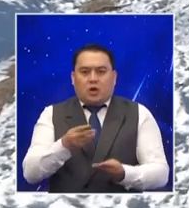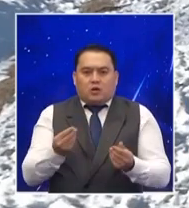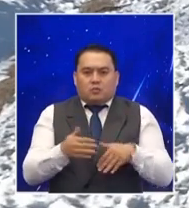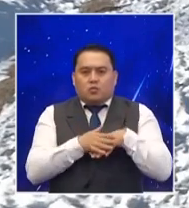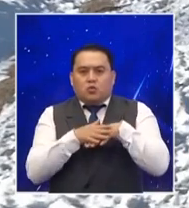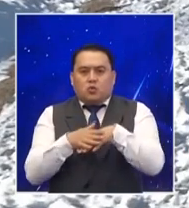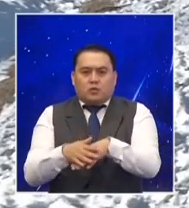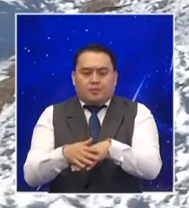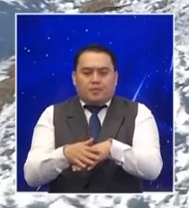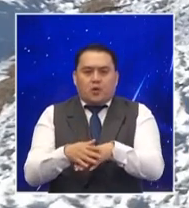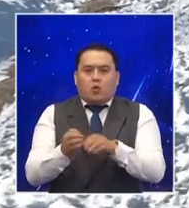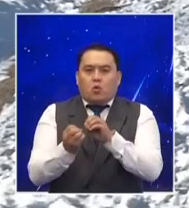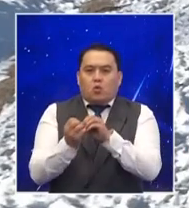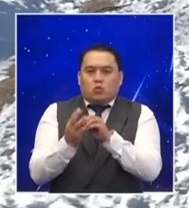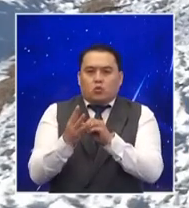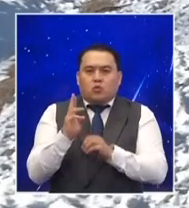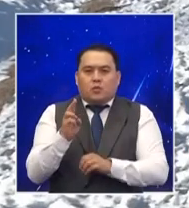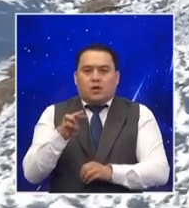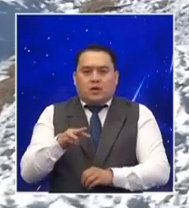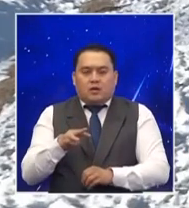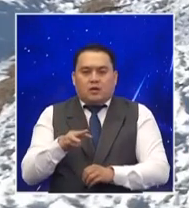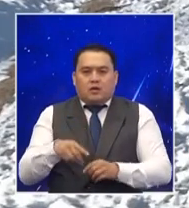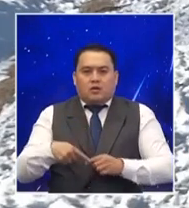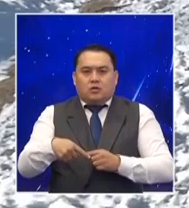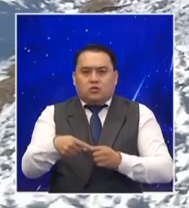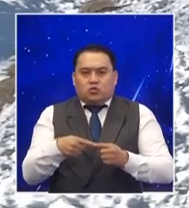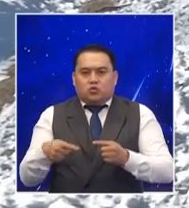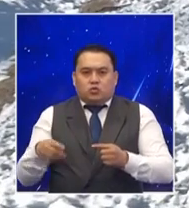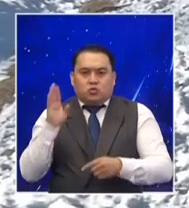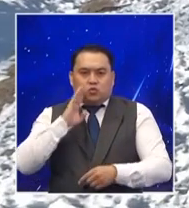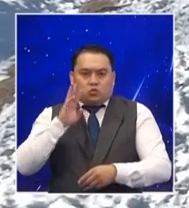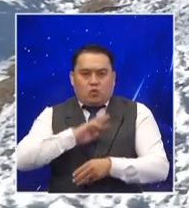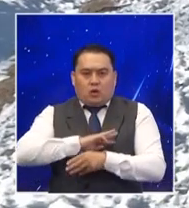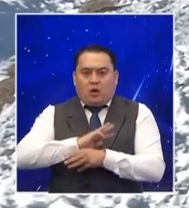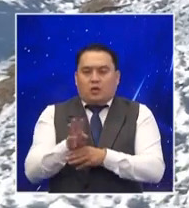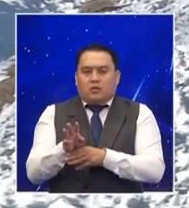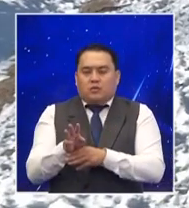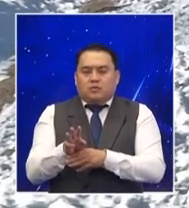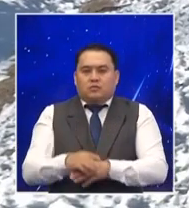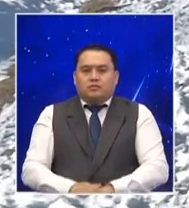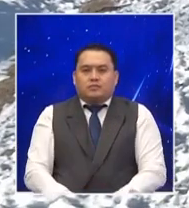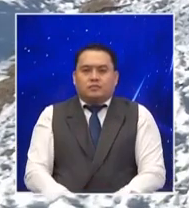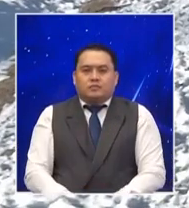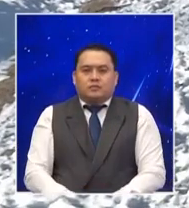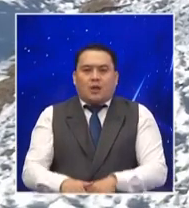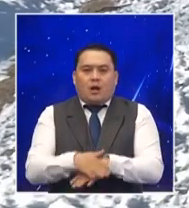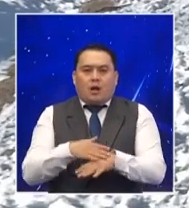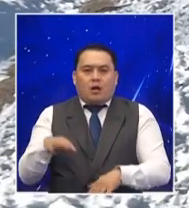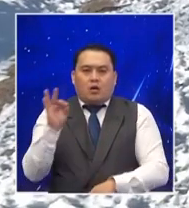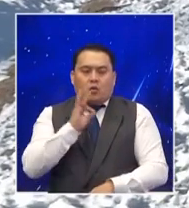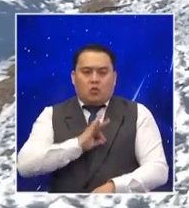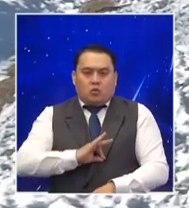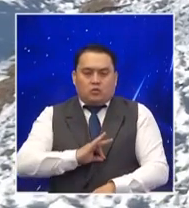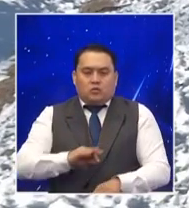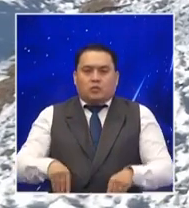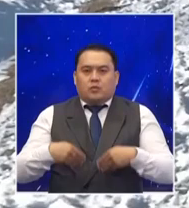бүгінгі таңда 14,5 шақырымға ауыл ішіне ауыз су жасалынды. Халық ел игілігіне үшін ауыз